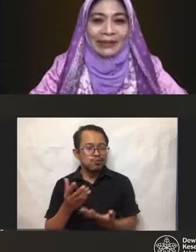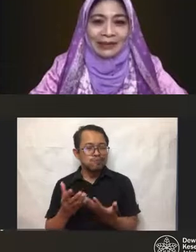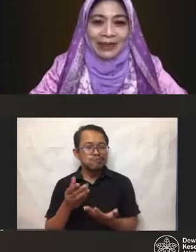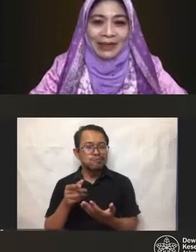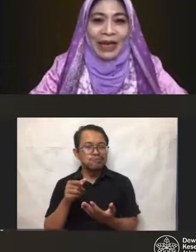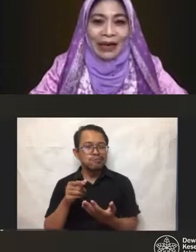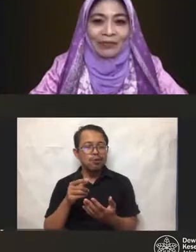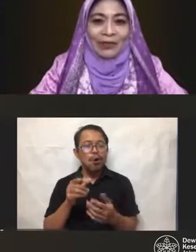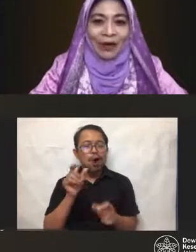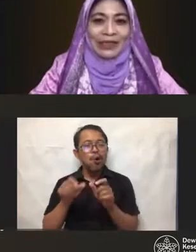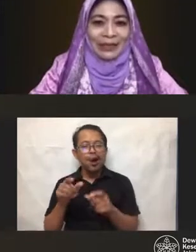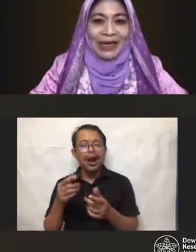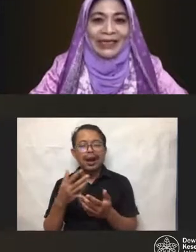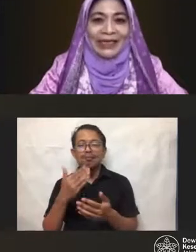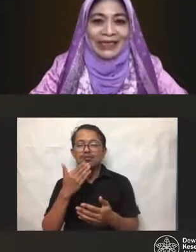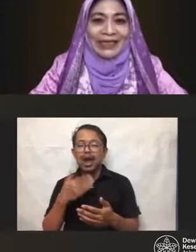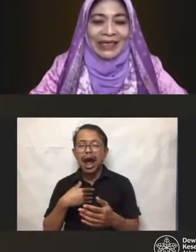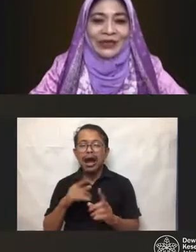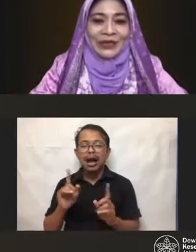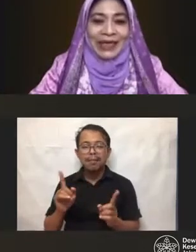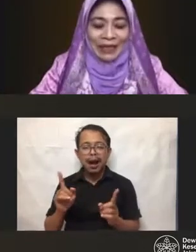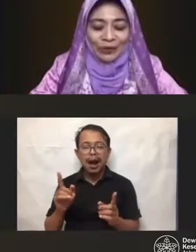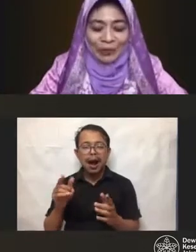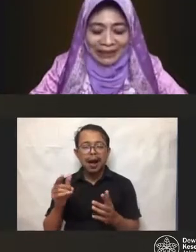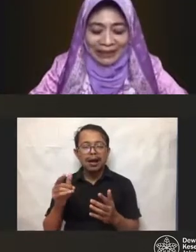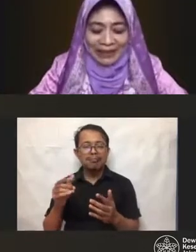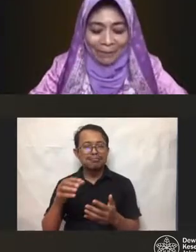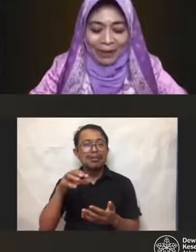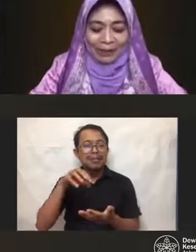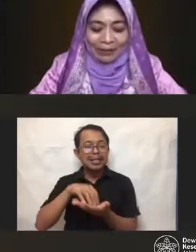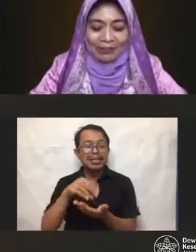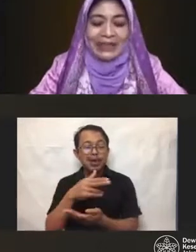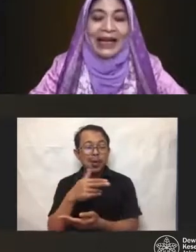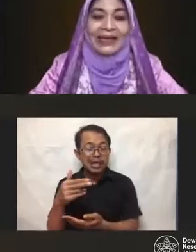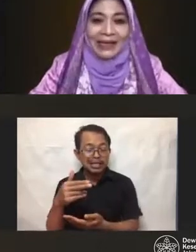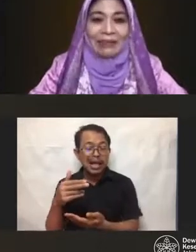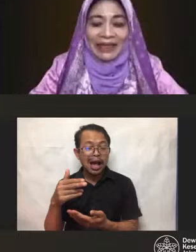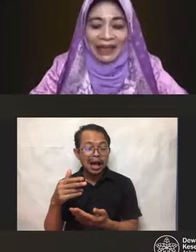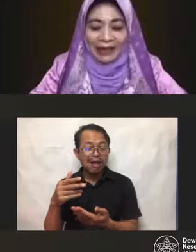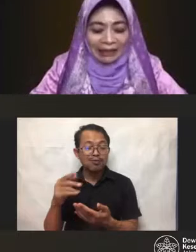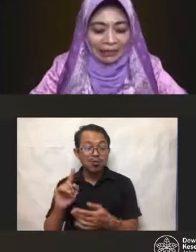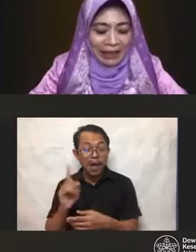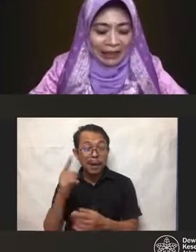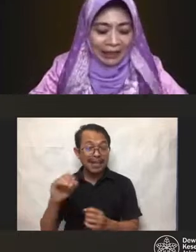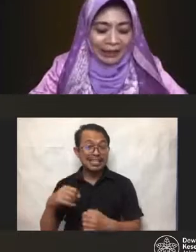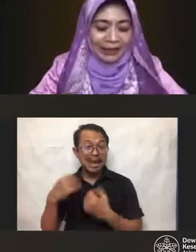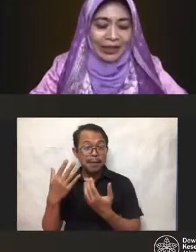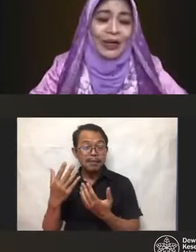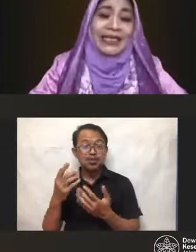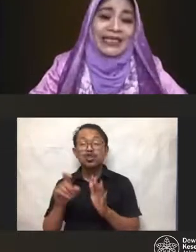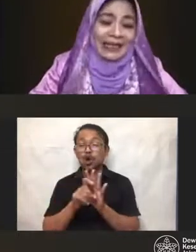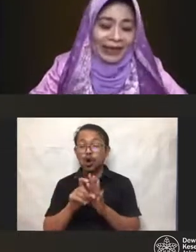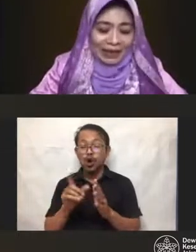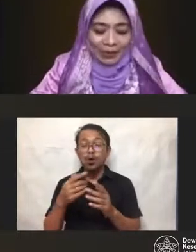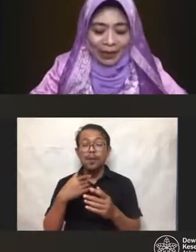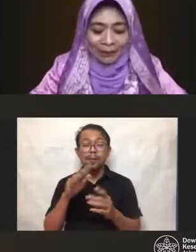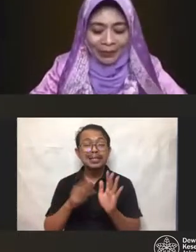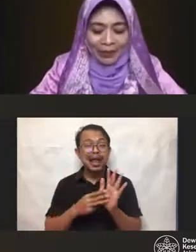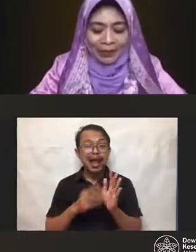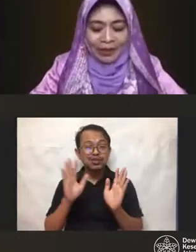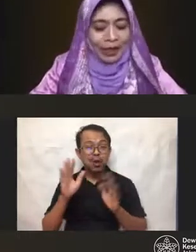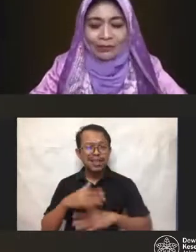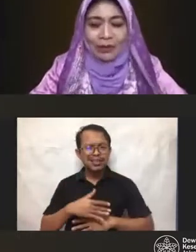ini tentu dalam kalau kita bicara di Indonesia tentu umat Islam, misalnya ya menegakkan ibadah salat itu hanya sekedar